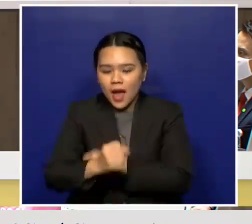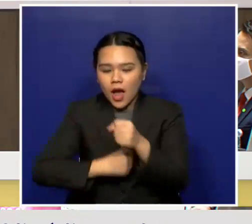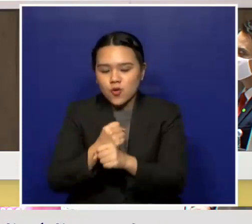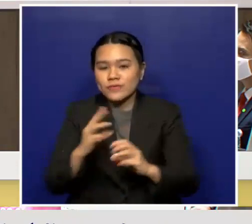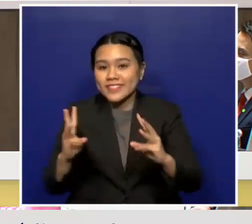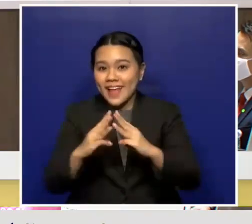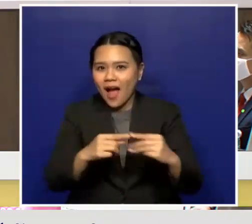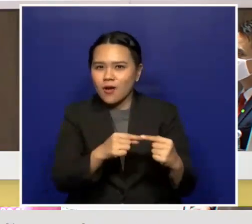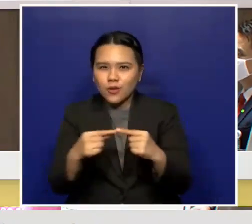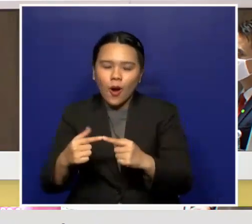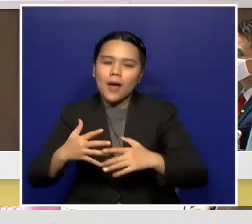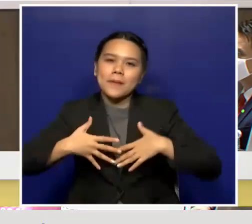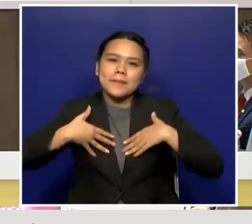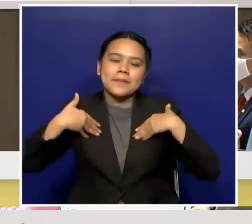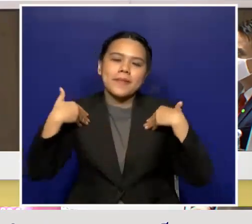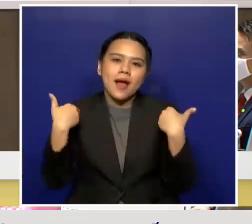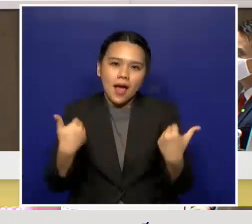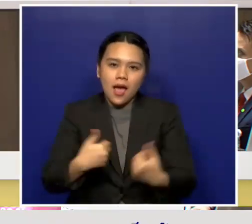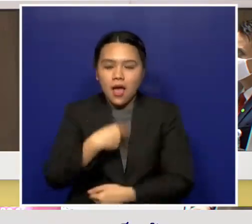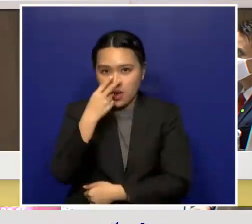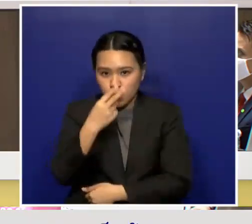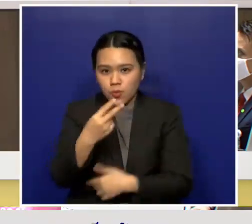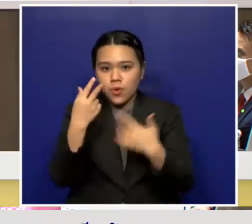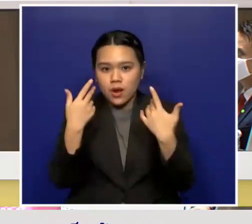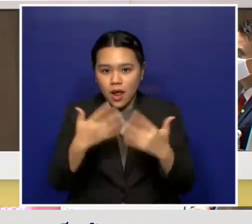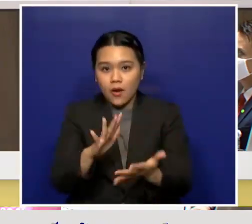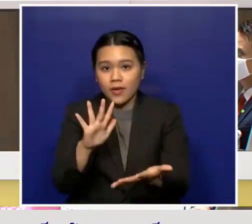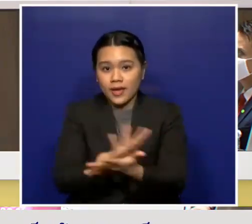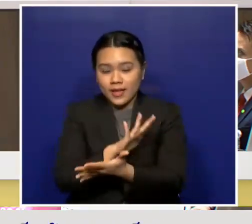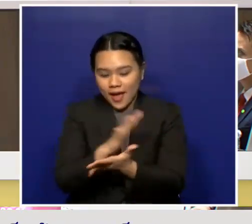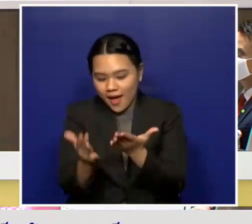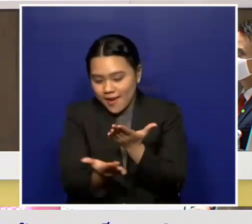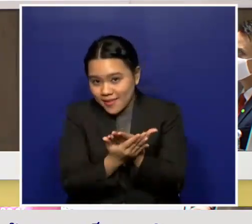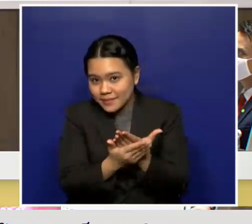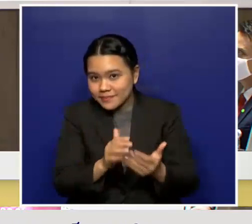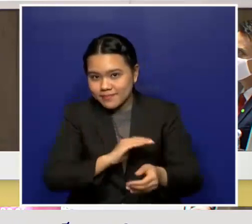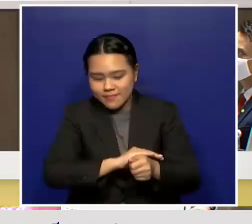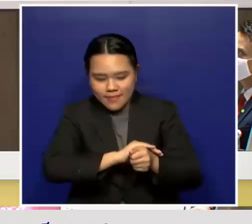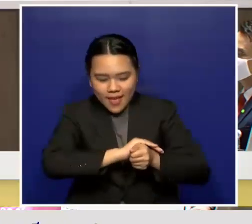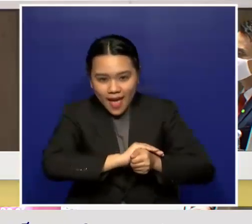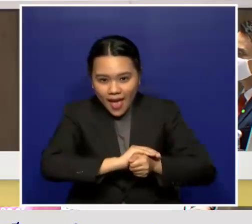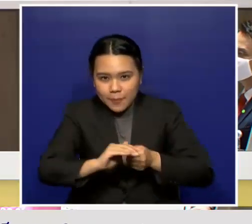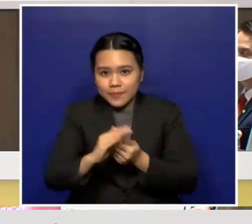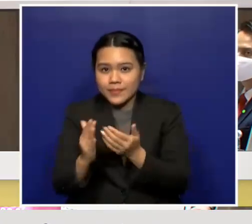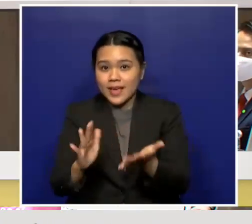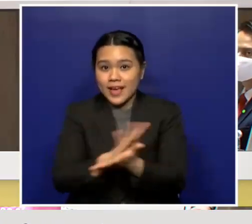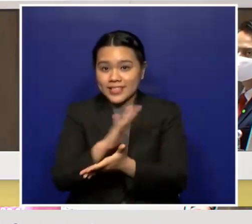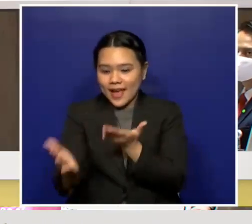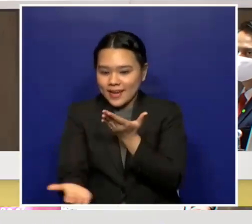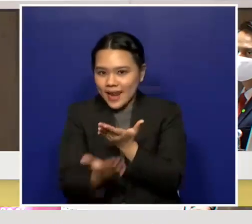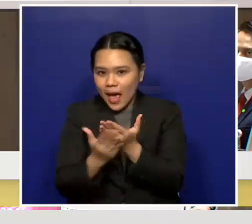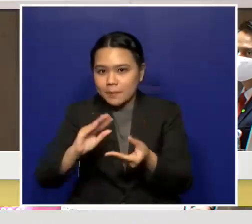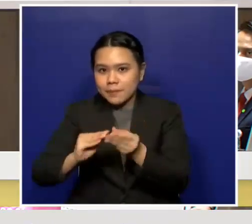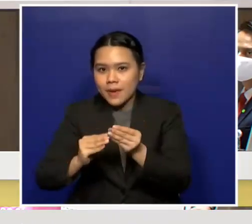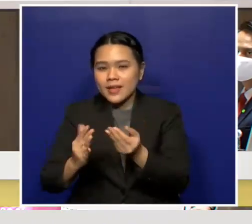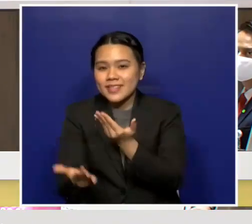เฉ่มเลยนะครับและนี่เอกสารที่ว่าถูกซุกซ่อนนะฮะเขาเรียกว่าเอกสารแนบหมาย5เอกสารแนบท้า